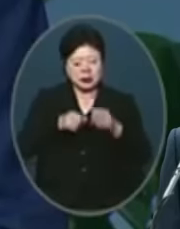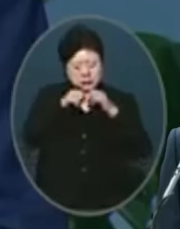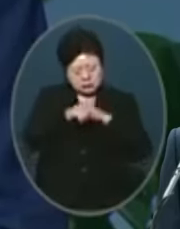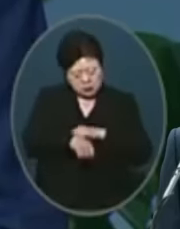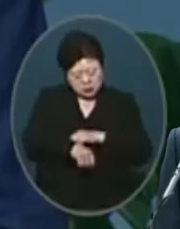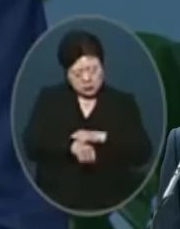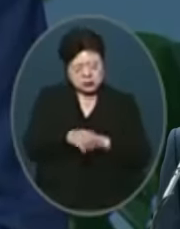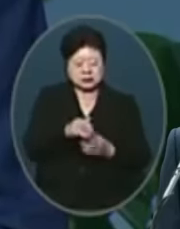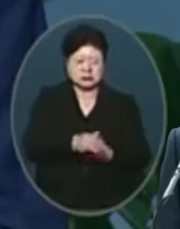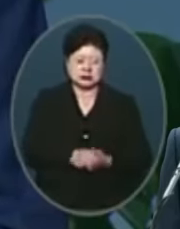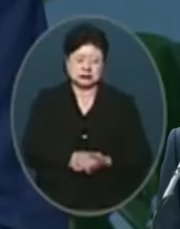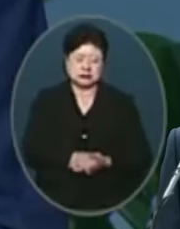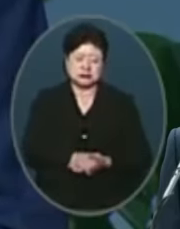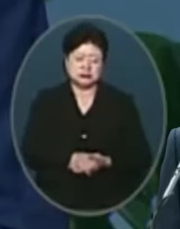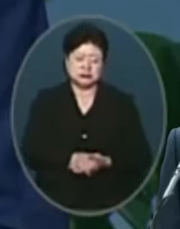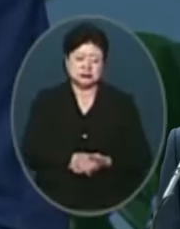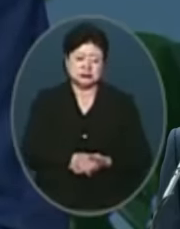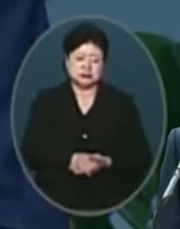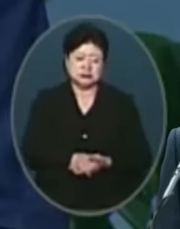좌절되어서